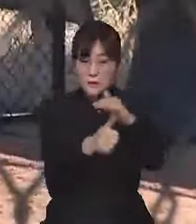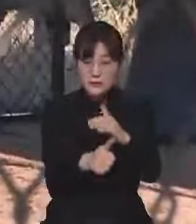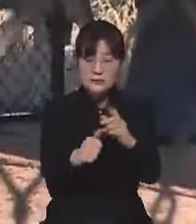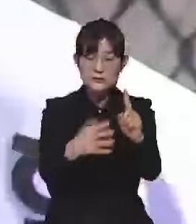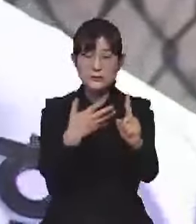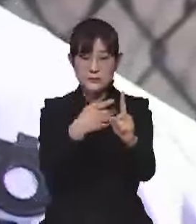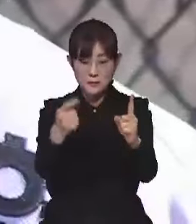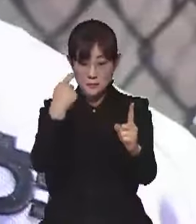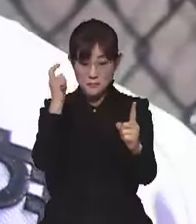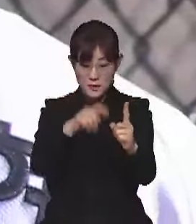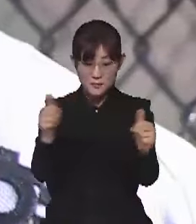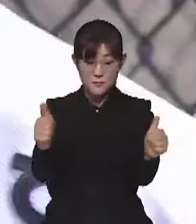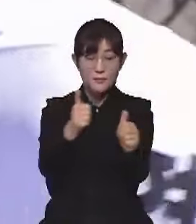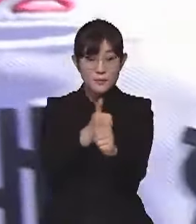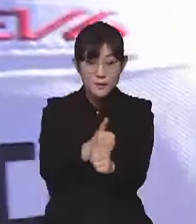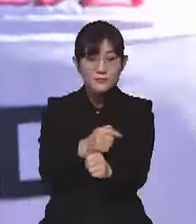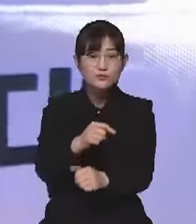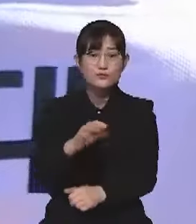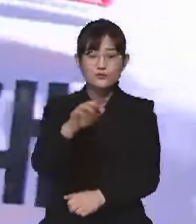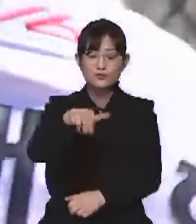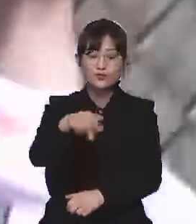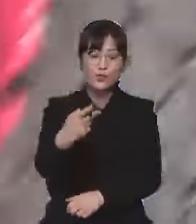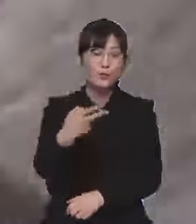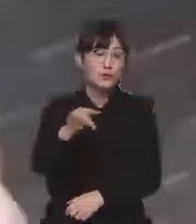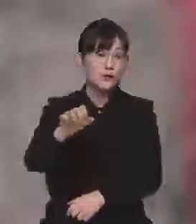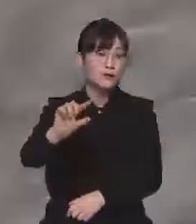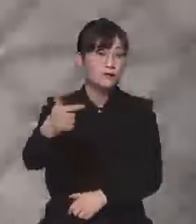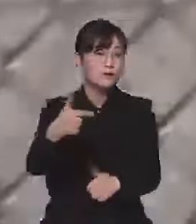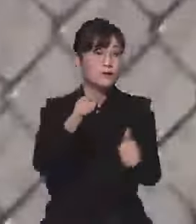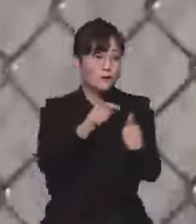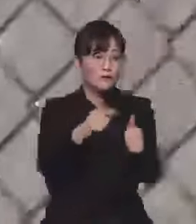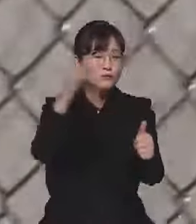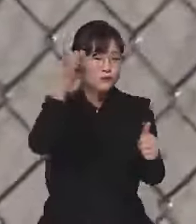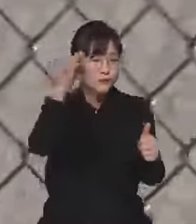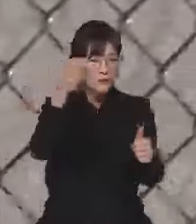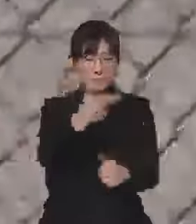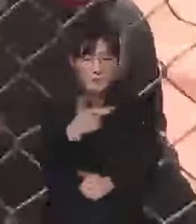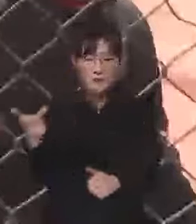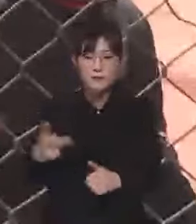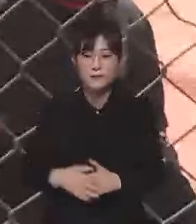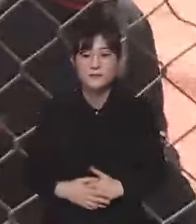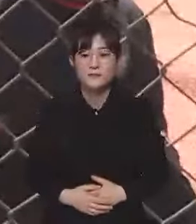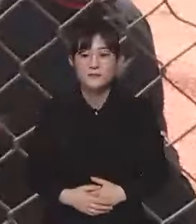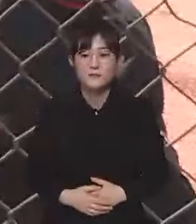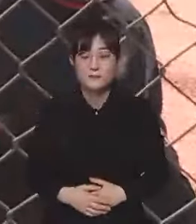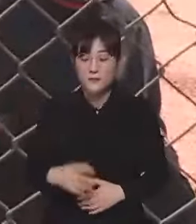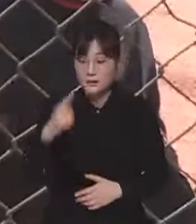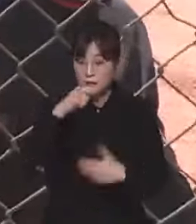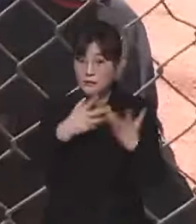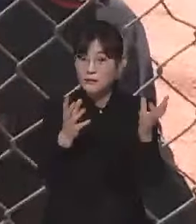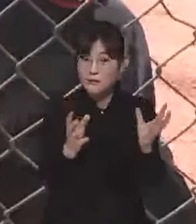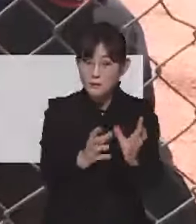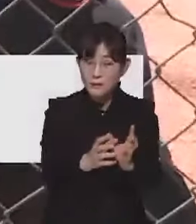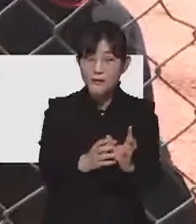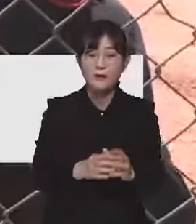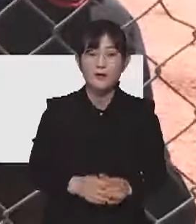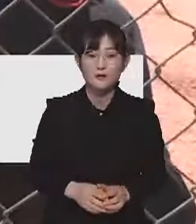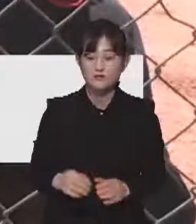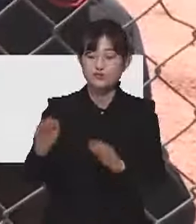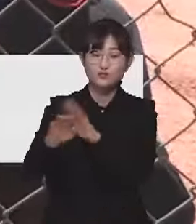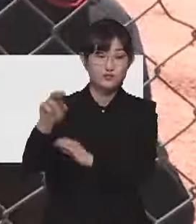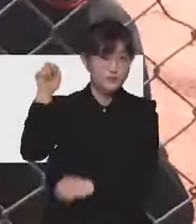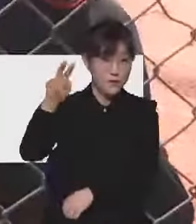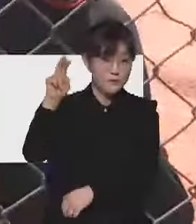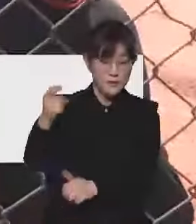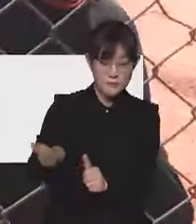지명으로 입단한 조대현은 윤영철의 뒤를 이을 신인으로 기대를 모으고 있습니다. 기아가 우완 양현종으로 키우겠다고